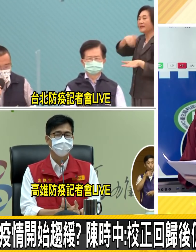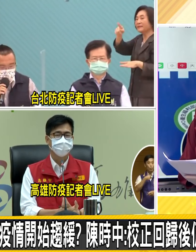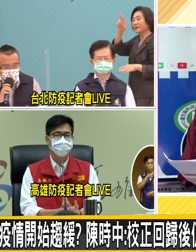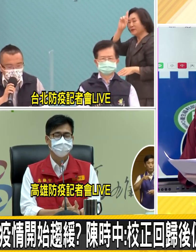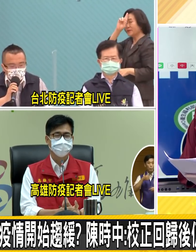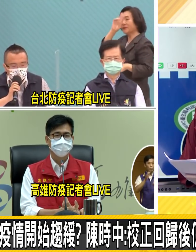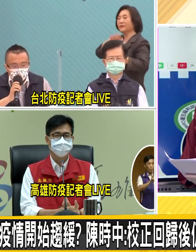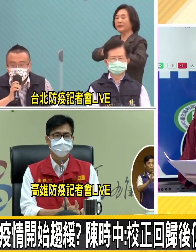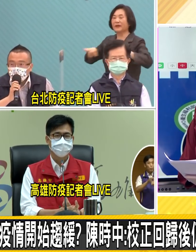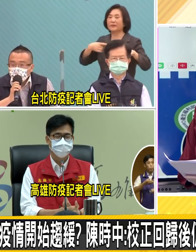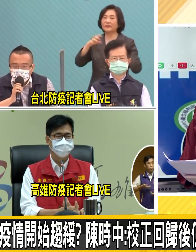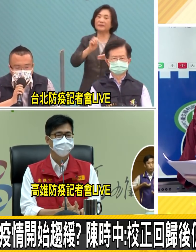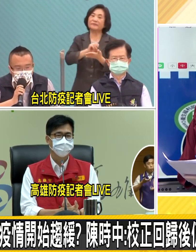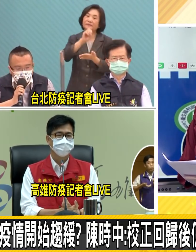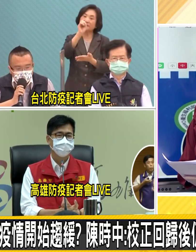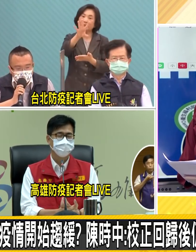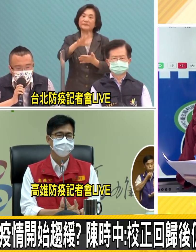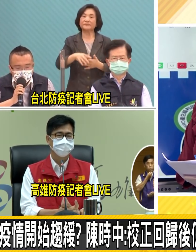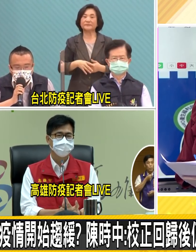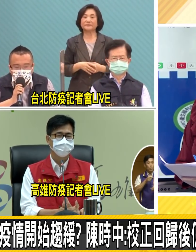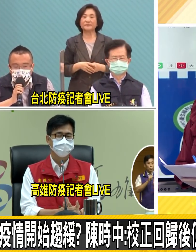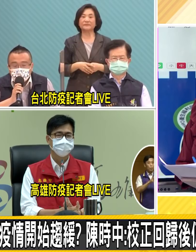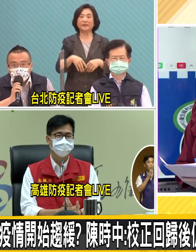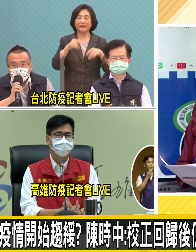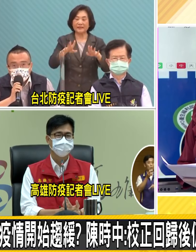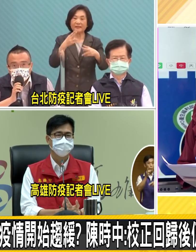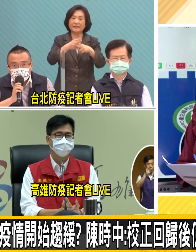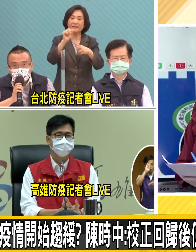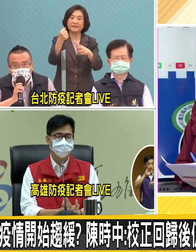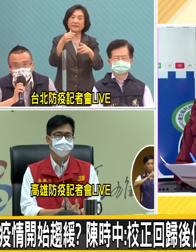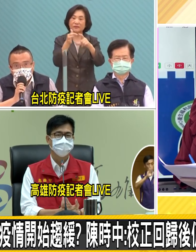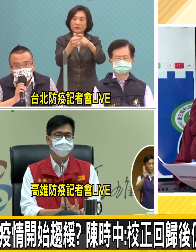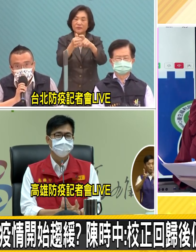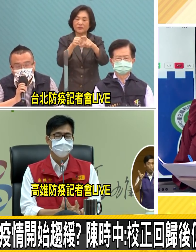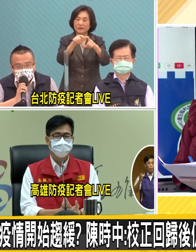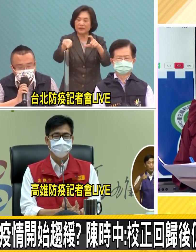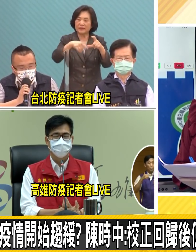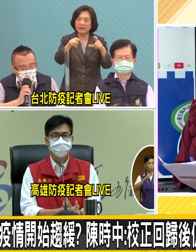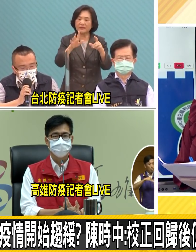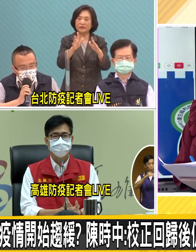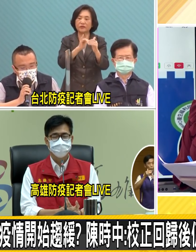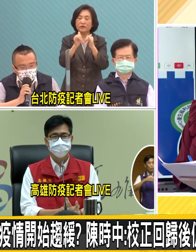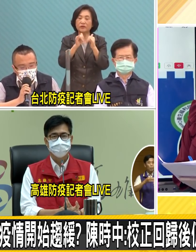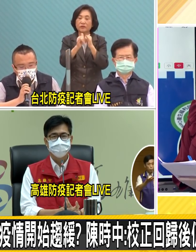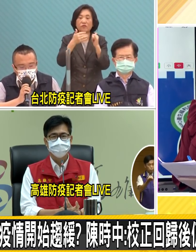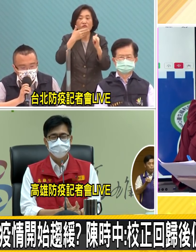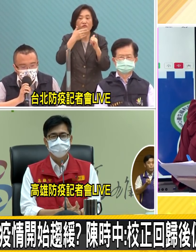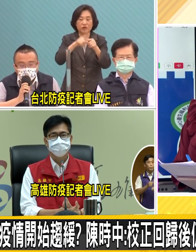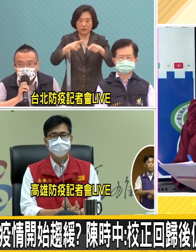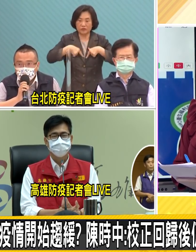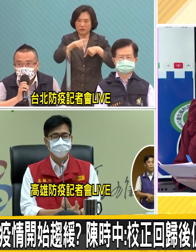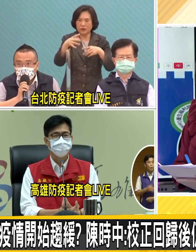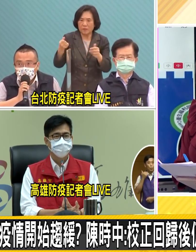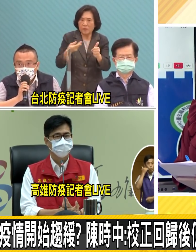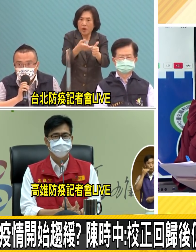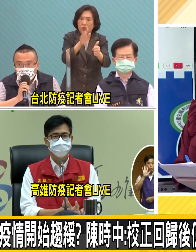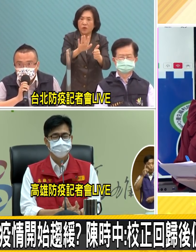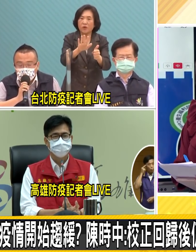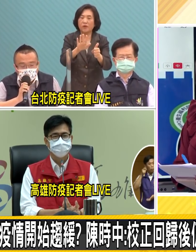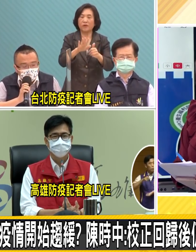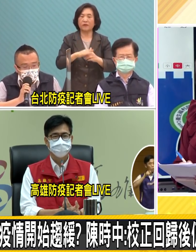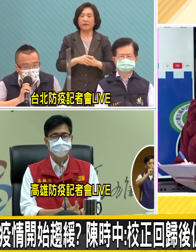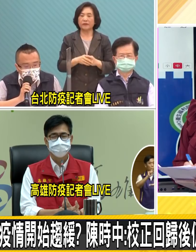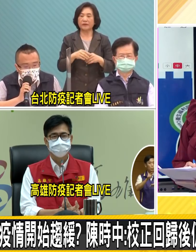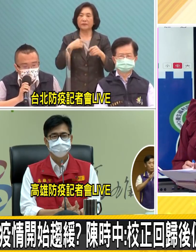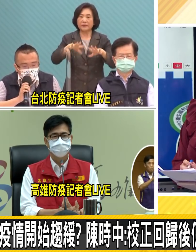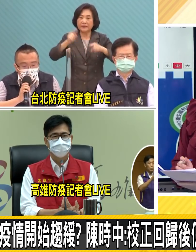5月24号，你才告诉他说你确诊了，这样有12个人。再来5月17号代表什么？在5月15号的时候他